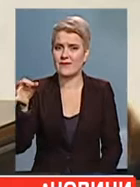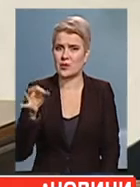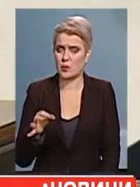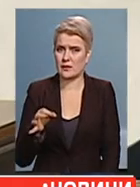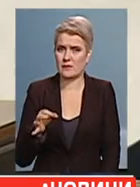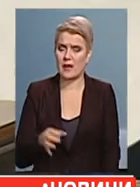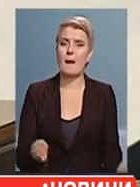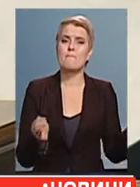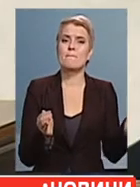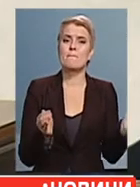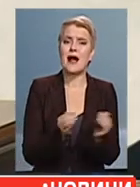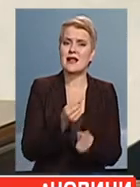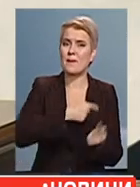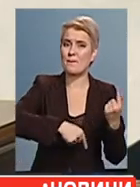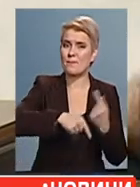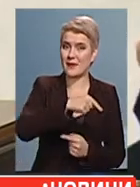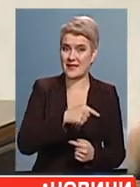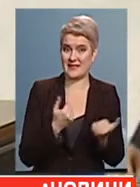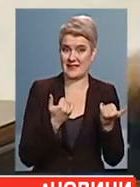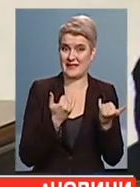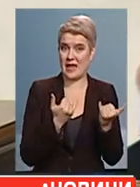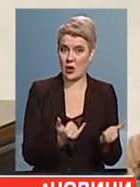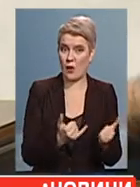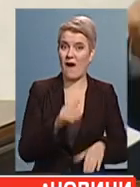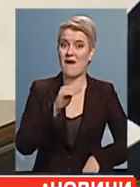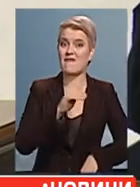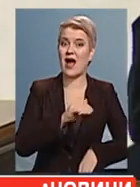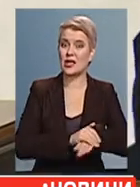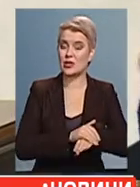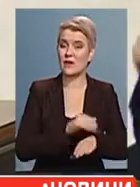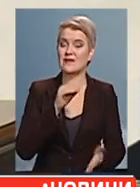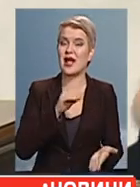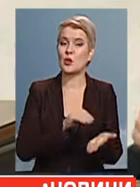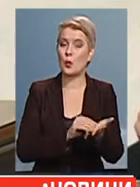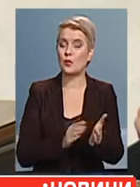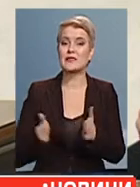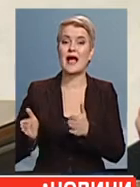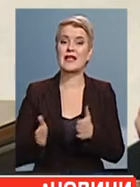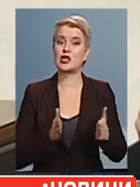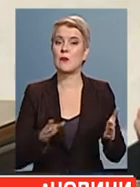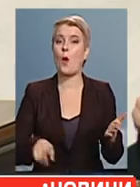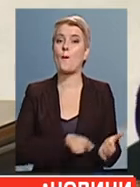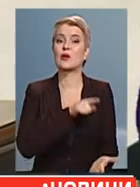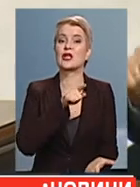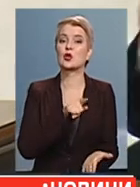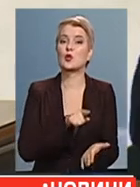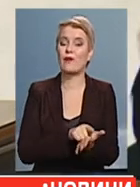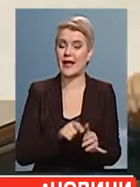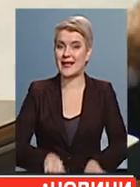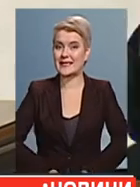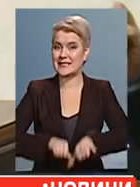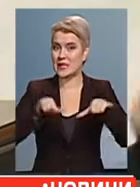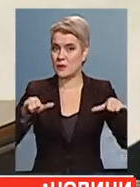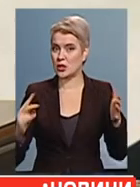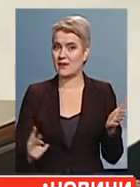Малий бізнес, для якого фактично встановлюється режим оподаткування, збільшений